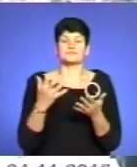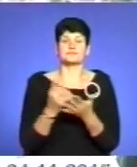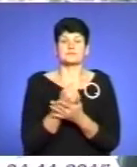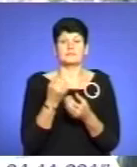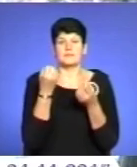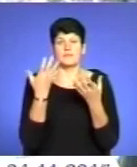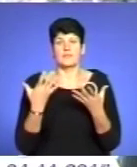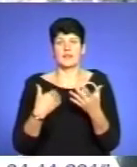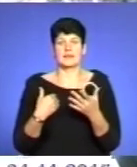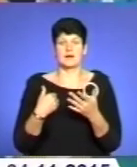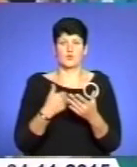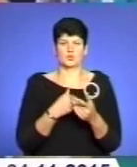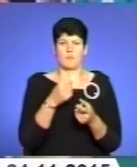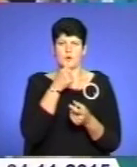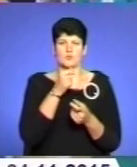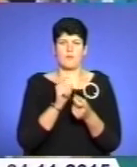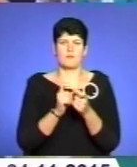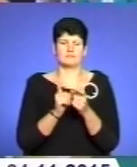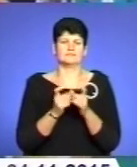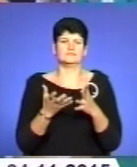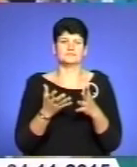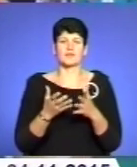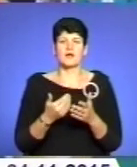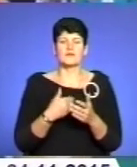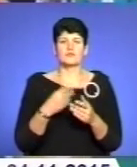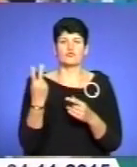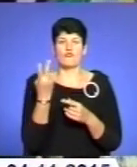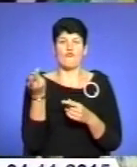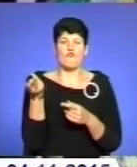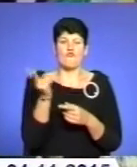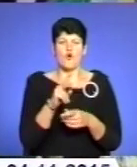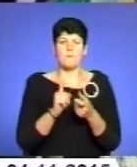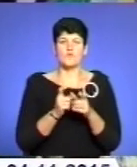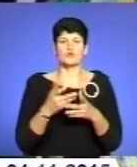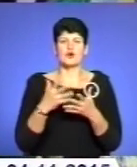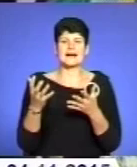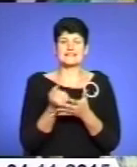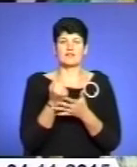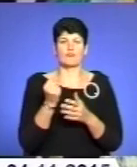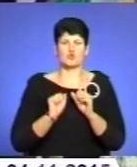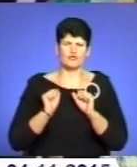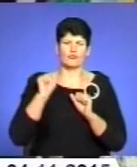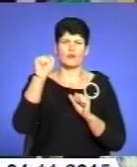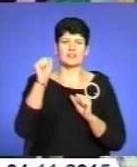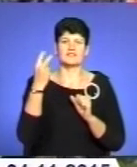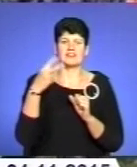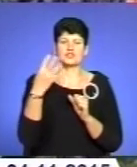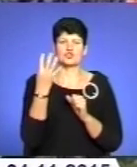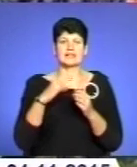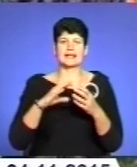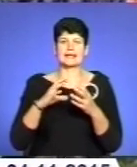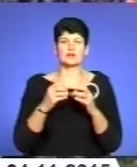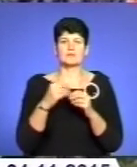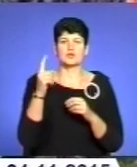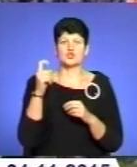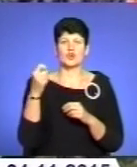я ставлю ціль поборотися. Виступав Петро Багрій у програмі двоборства. Його результат у поштовху двох гирь у 24 кілограми 130